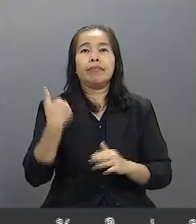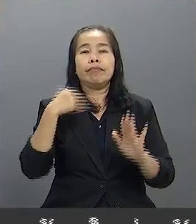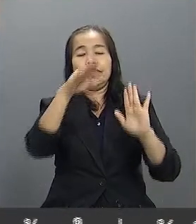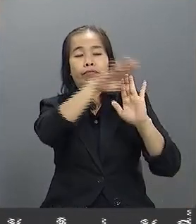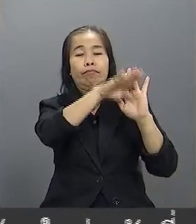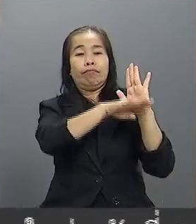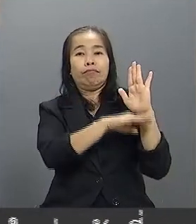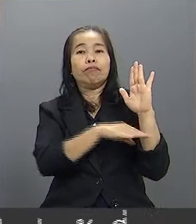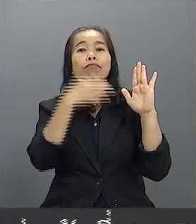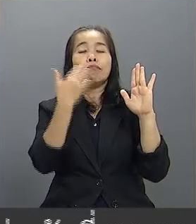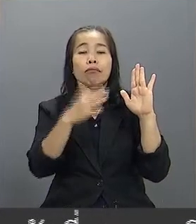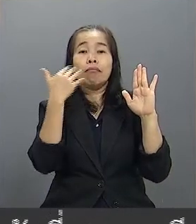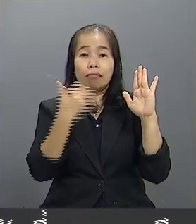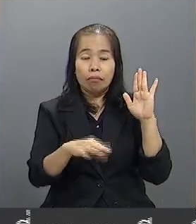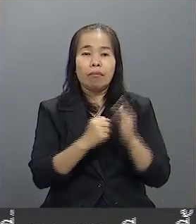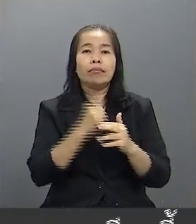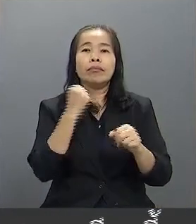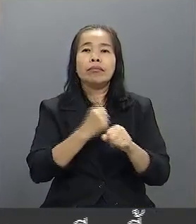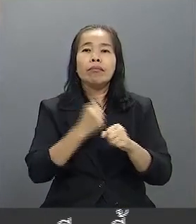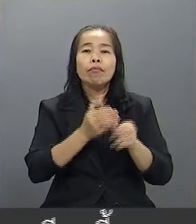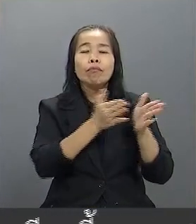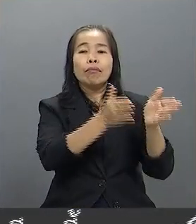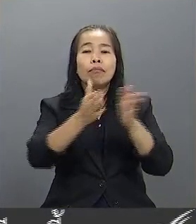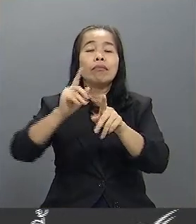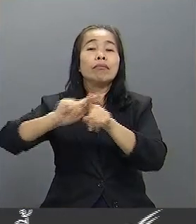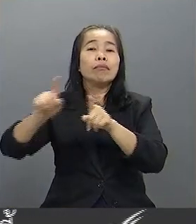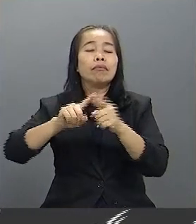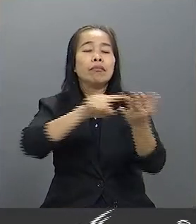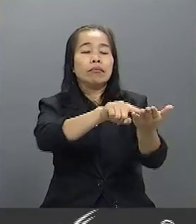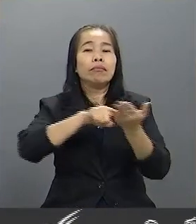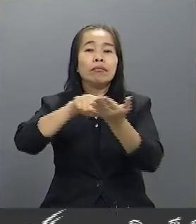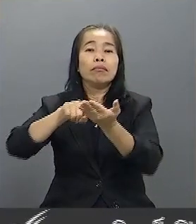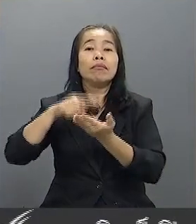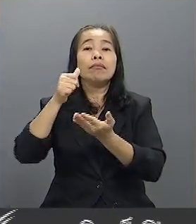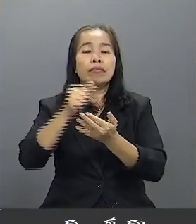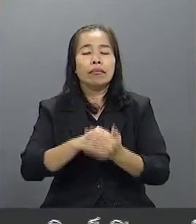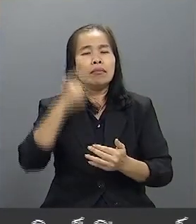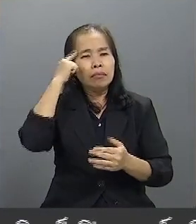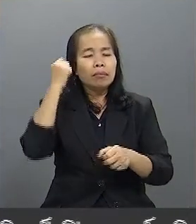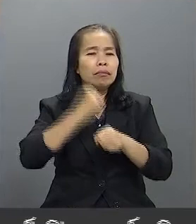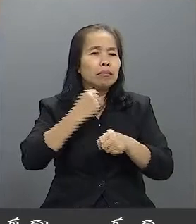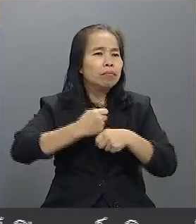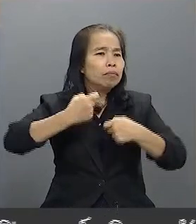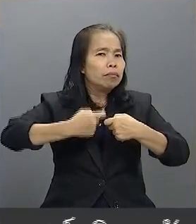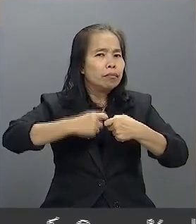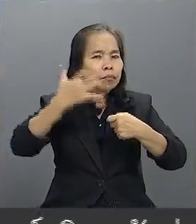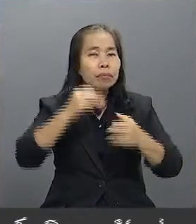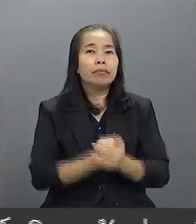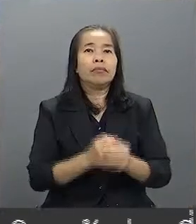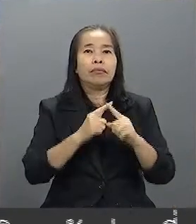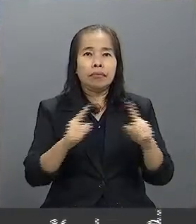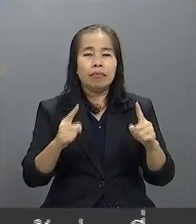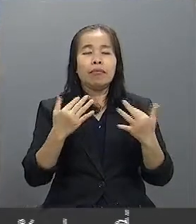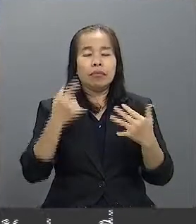หมายแล้วก็ให้ไอ้จะและส่วนได้นำแสดงคำที่ผมคิดว่าเวลาในค่อนข้างอย่าเปิดให้ค่อนข้างใหญ่นะครับโครงการประเด็นที่เรา